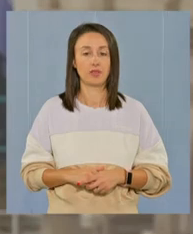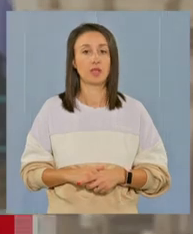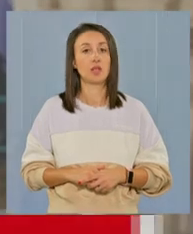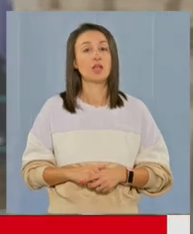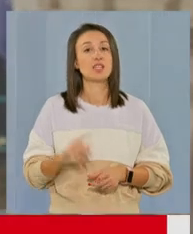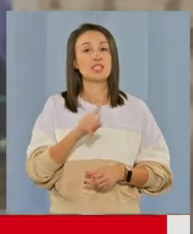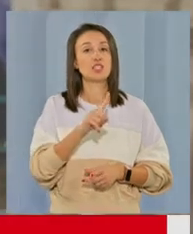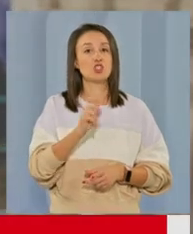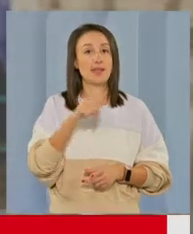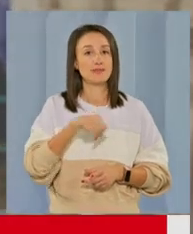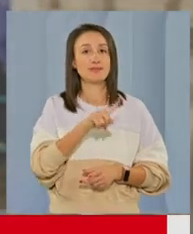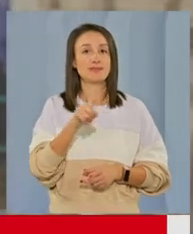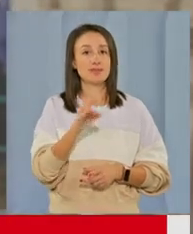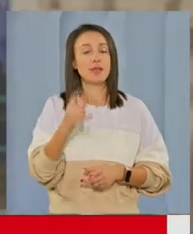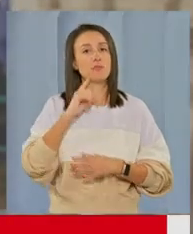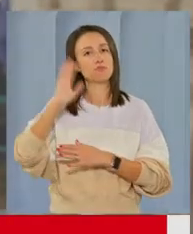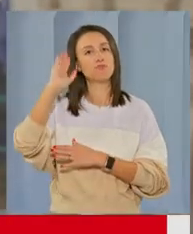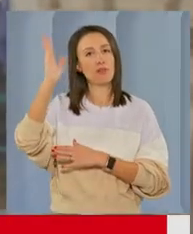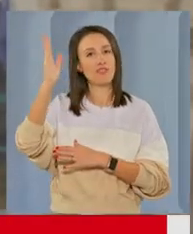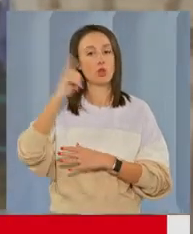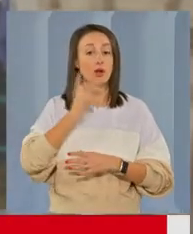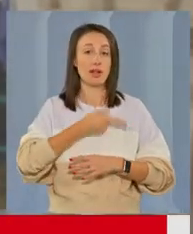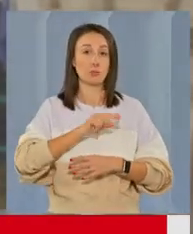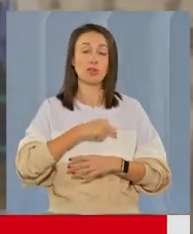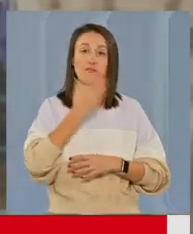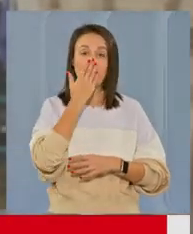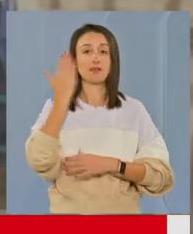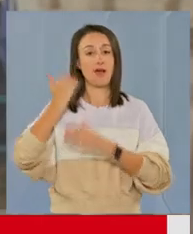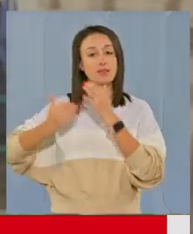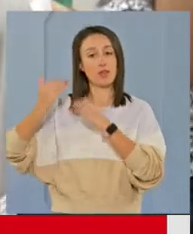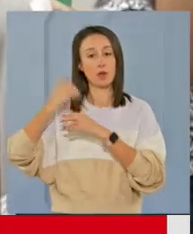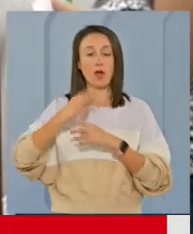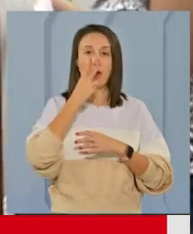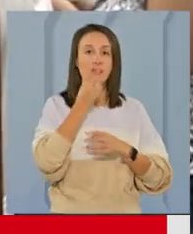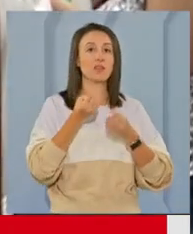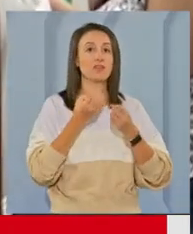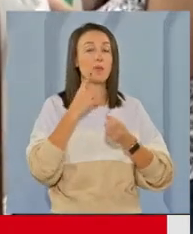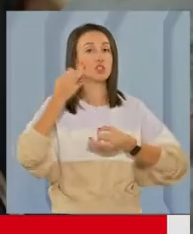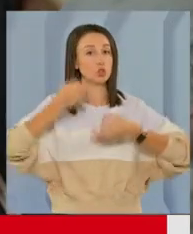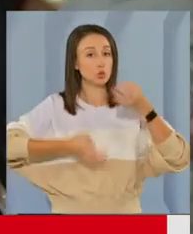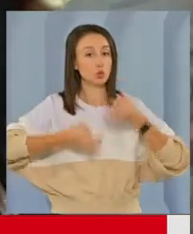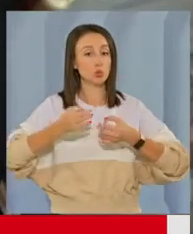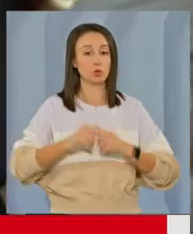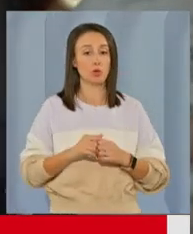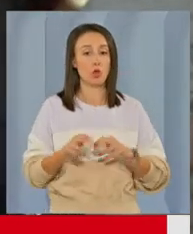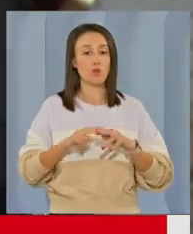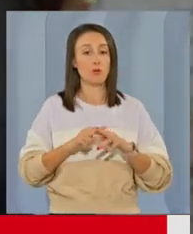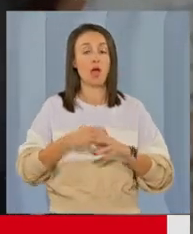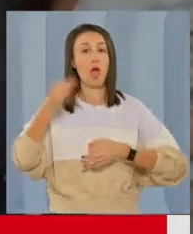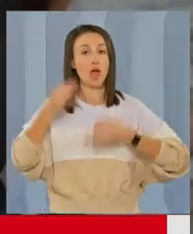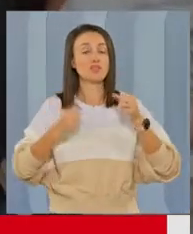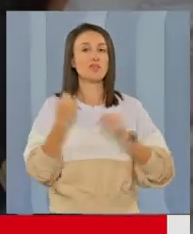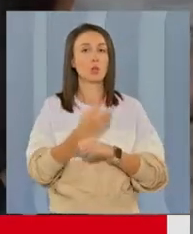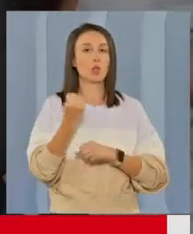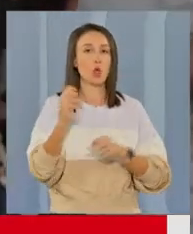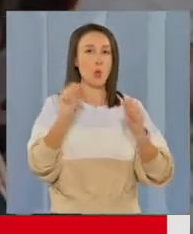Generația Z este mai orientată spre viitor și responsabilă decât generațiile anterioare, o arată datele unui studiu Deloitte, potrivit analizei realizate în